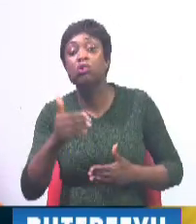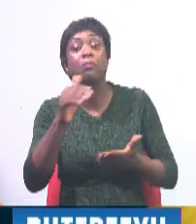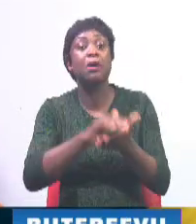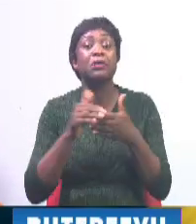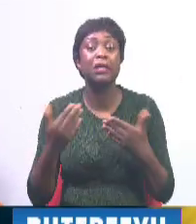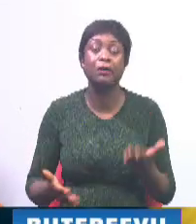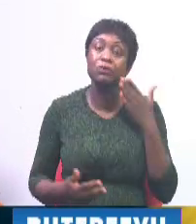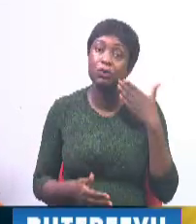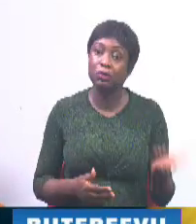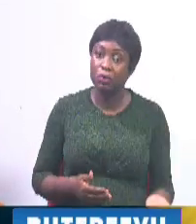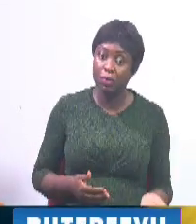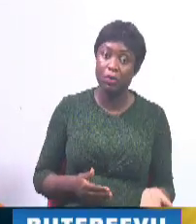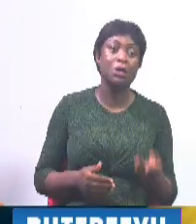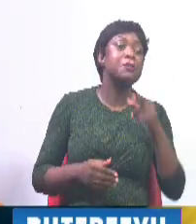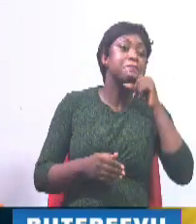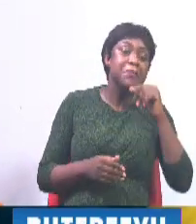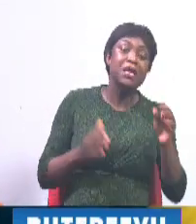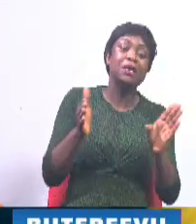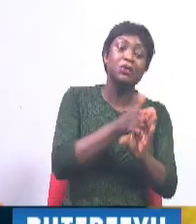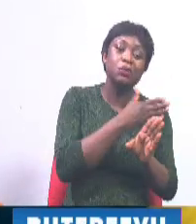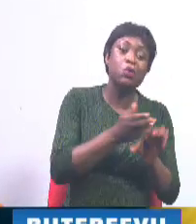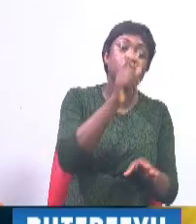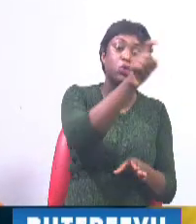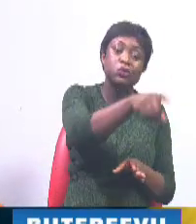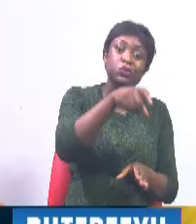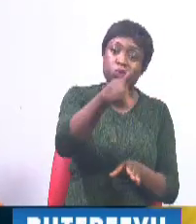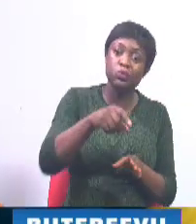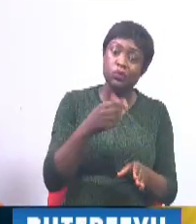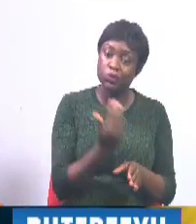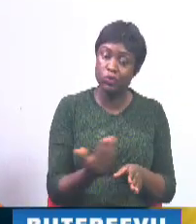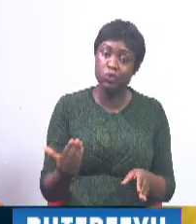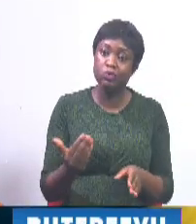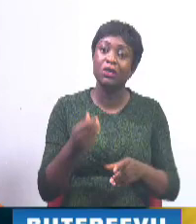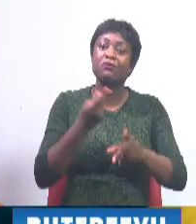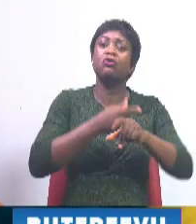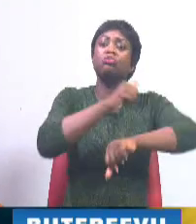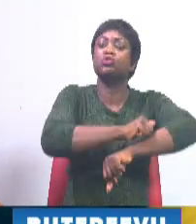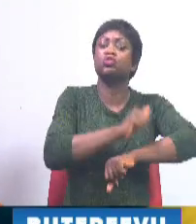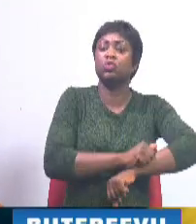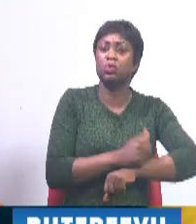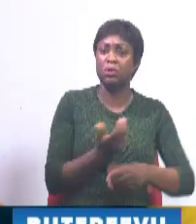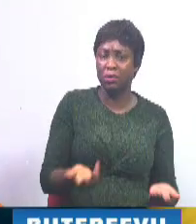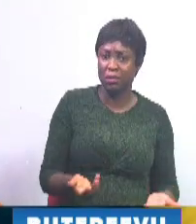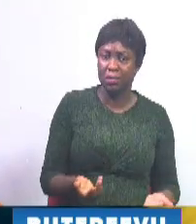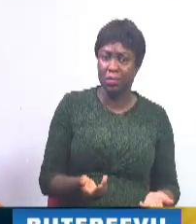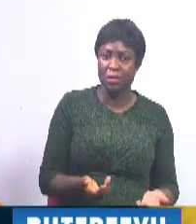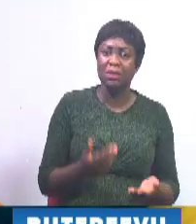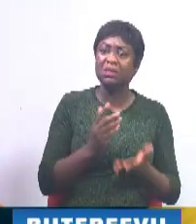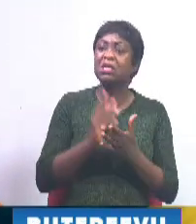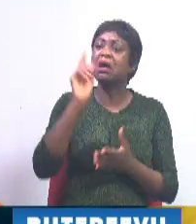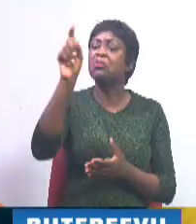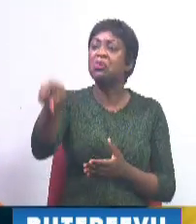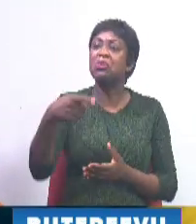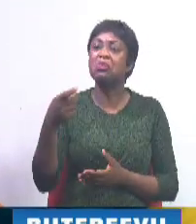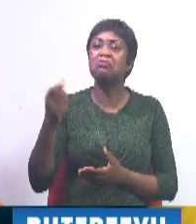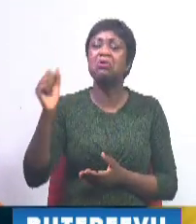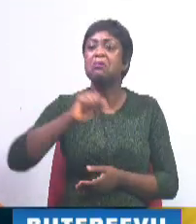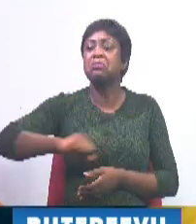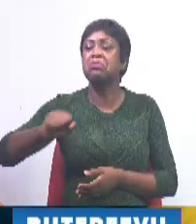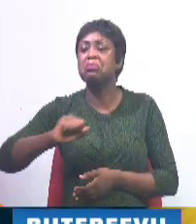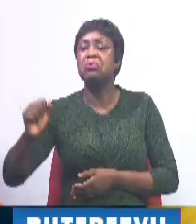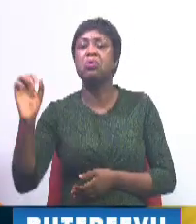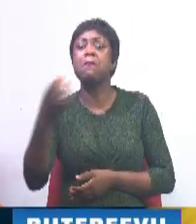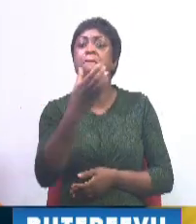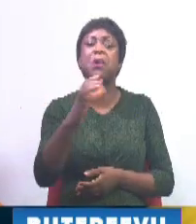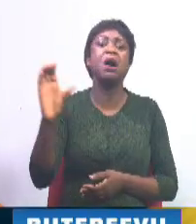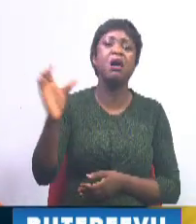abaana baffe mubajja mu masomero ne mubasuuza ebitabo n'omutwala mubalonda mu biduula eyo mu mazina gye